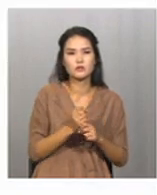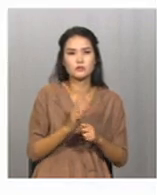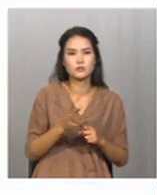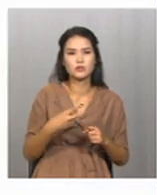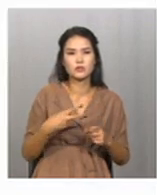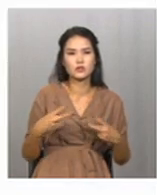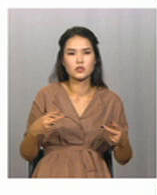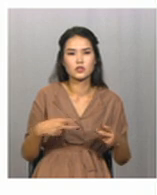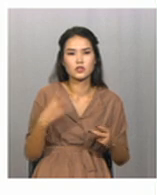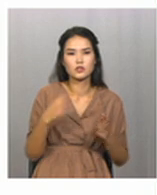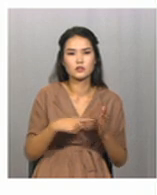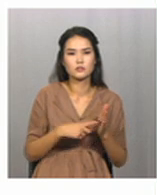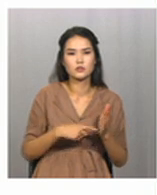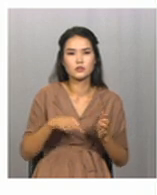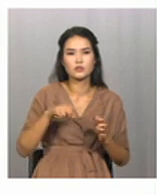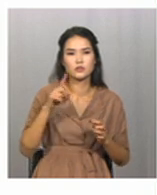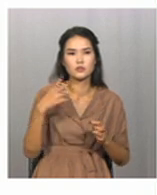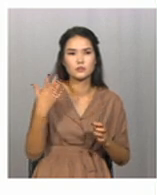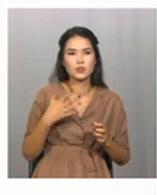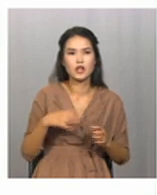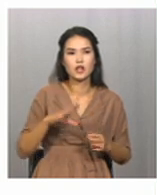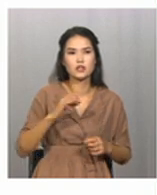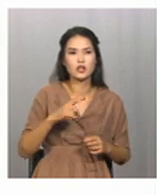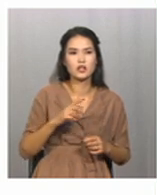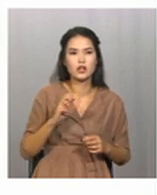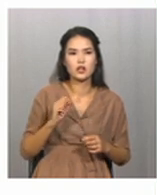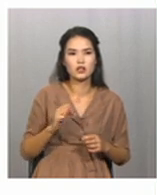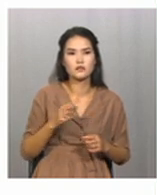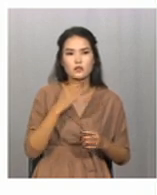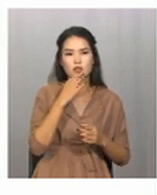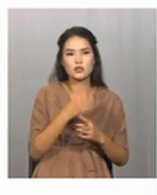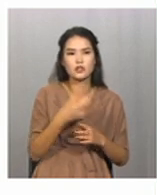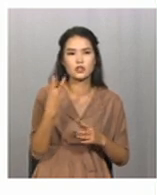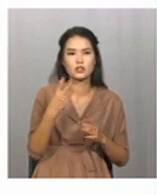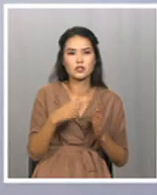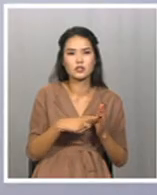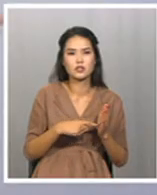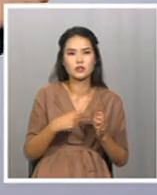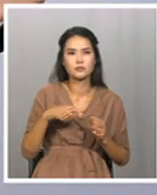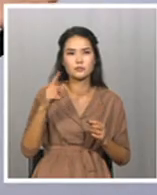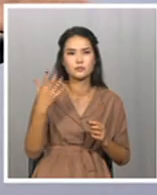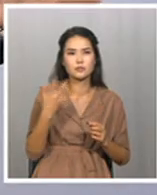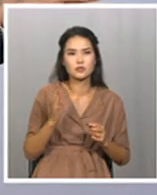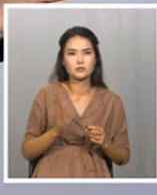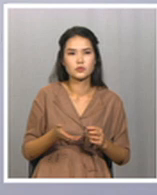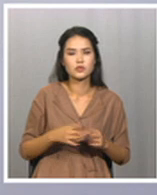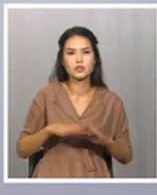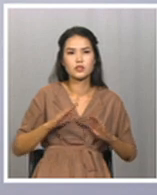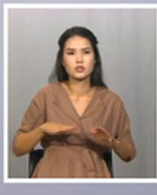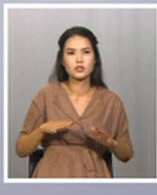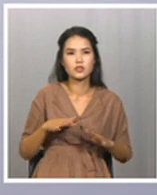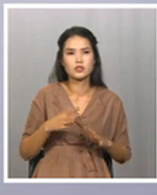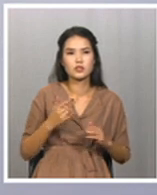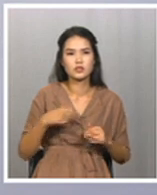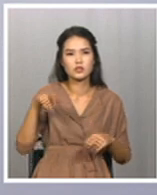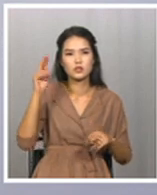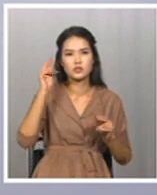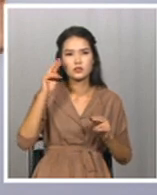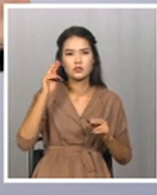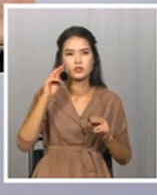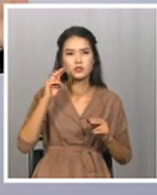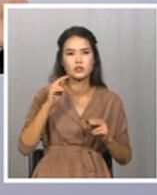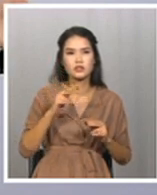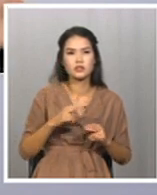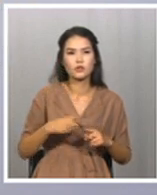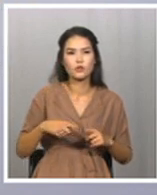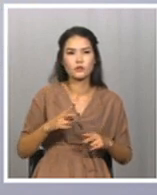асты 5 шығады. Яғни тангенс альфаның мәнін таптық. Оқушылар, осымен бүгінгі сабағымыз